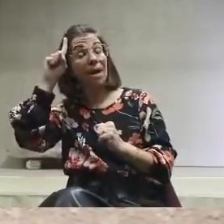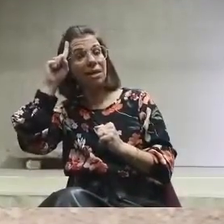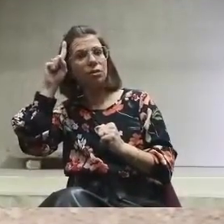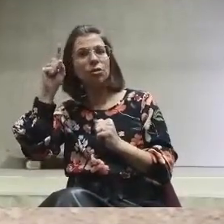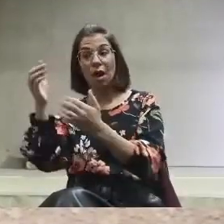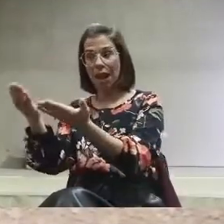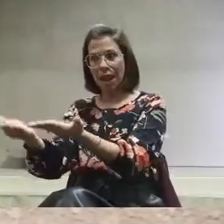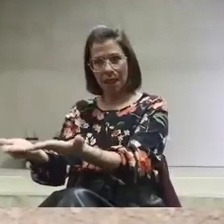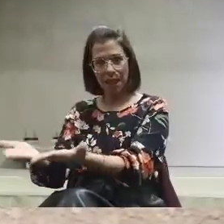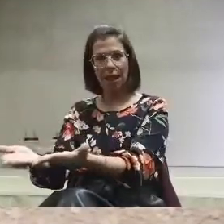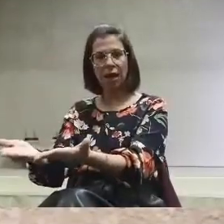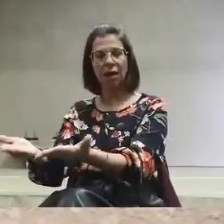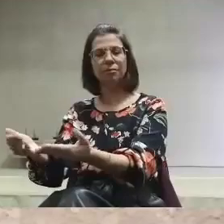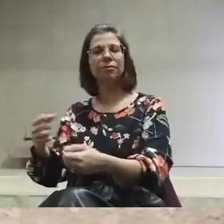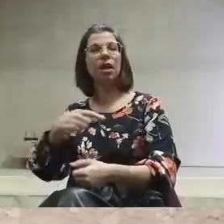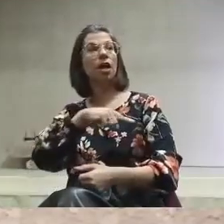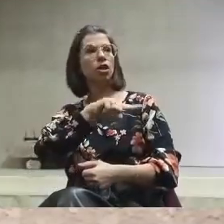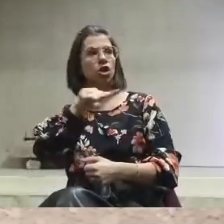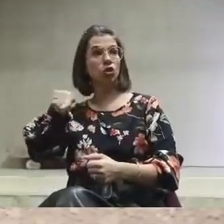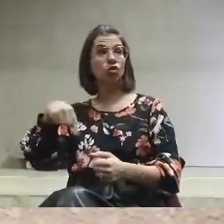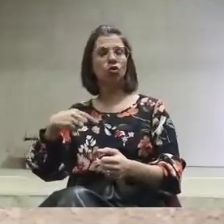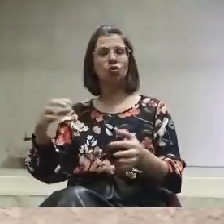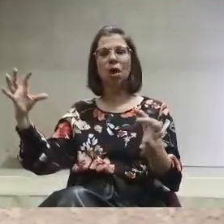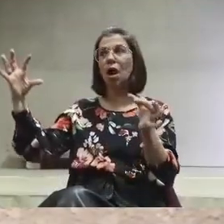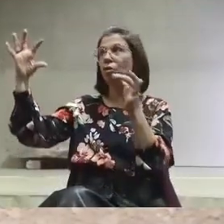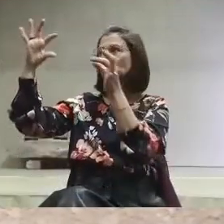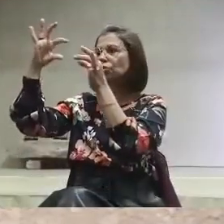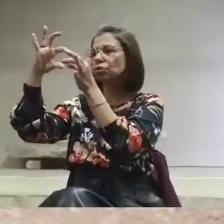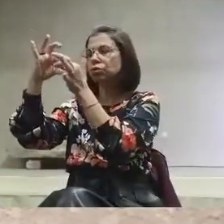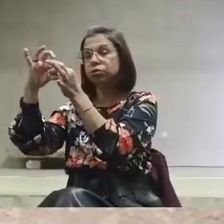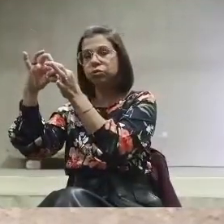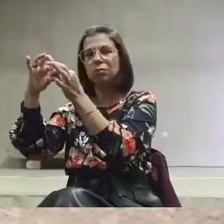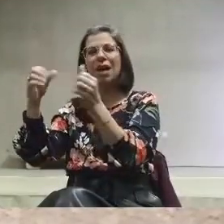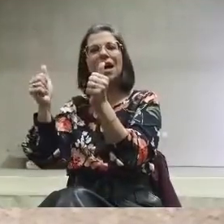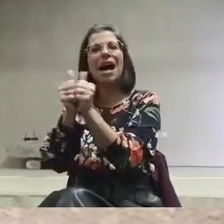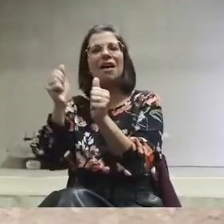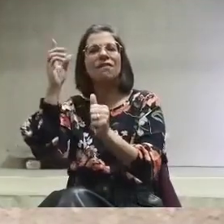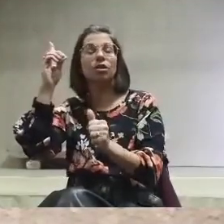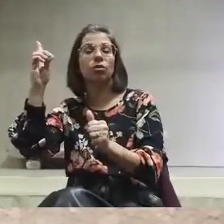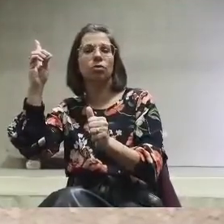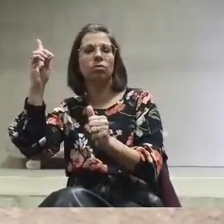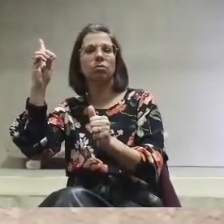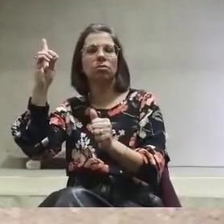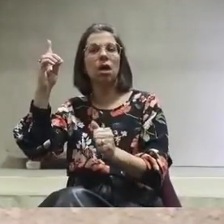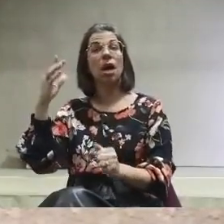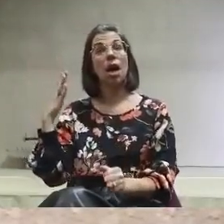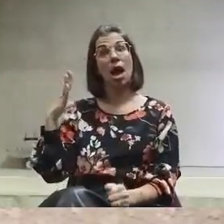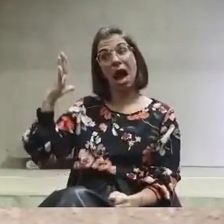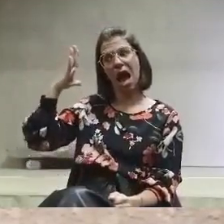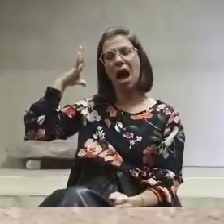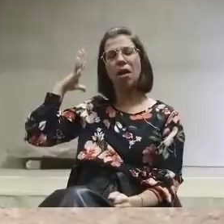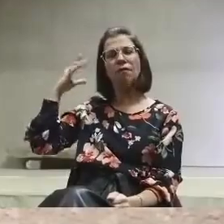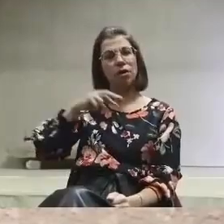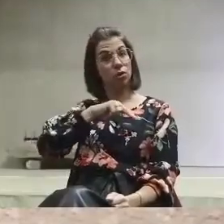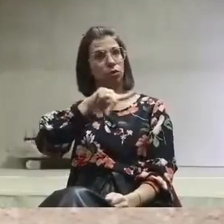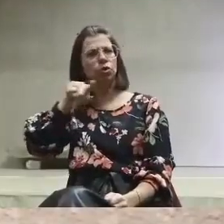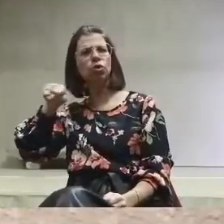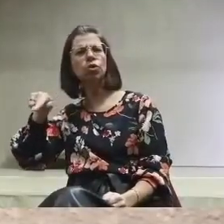réconciliés avec Dieu. La Bible dit que nous étions autrefois, parce qu'il y a un